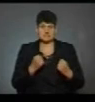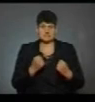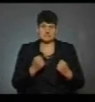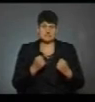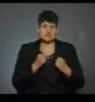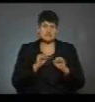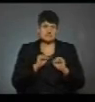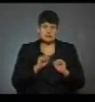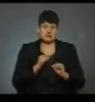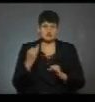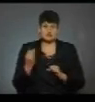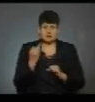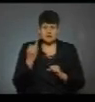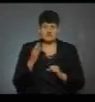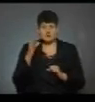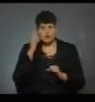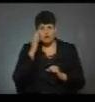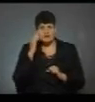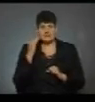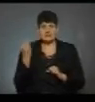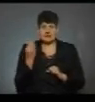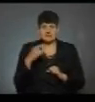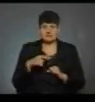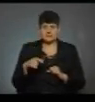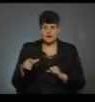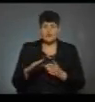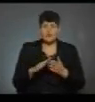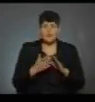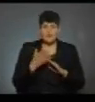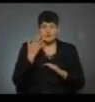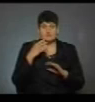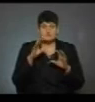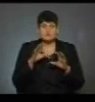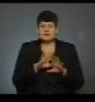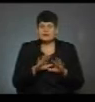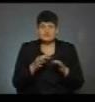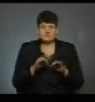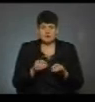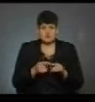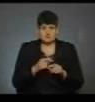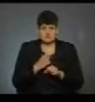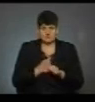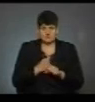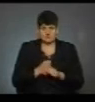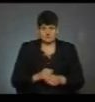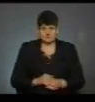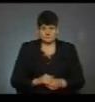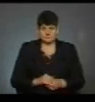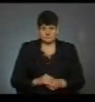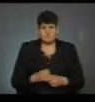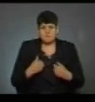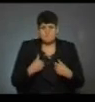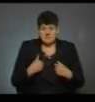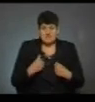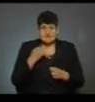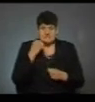інтересів, врахувати інтереси споживачів в умовах, коли законодавство не дозволяє це зробити в спосіб коригування тарифів. Тобто ми